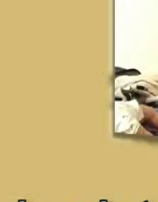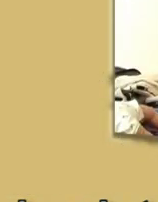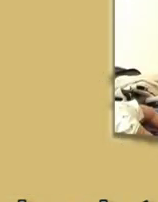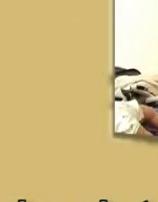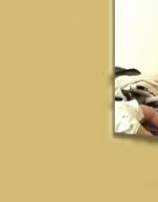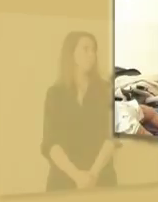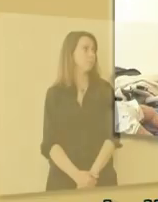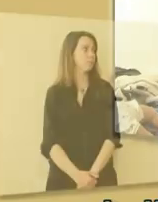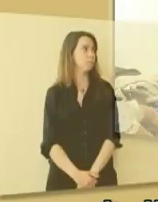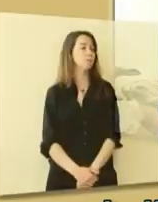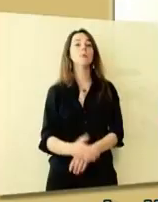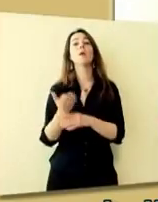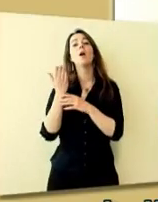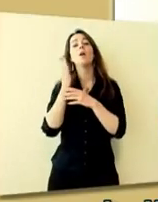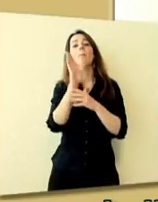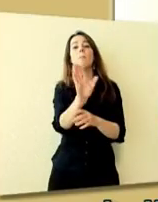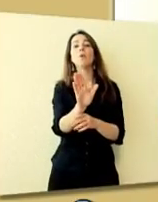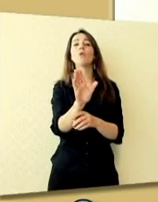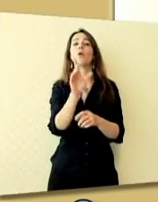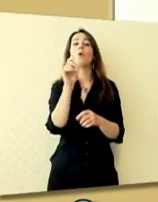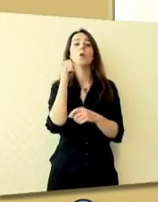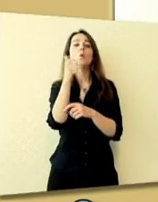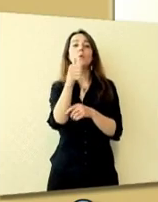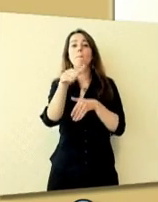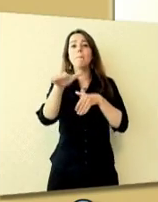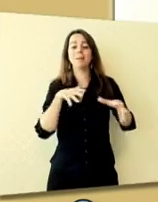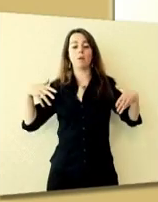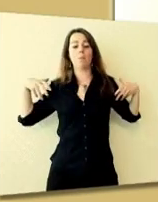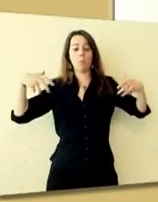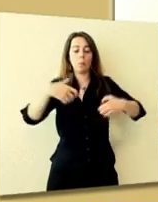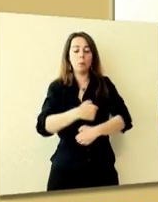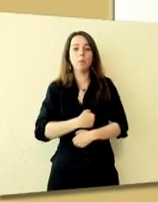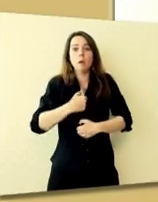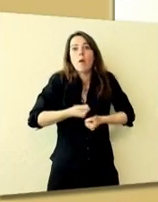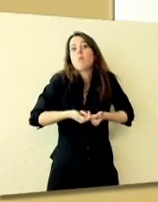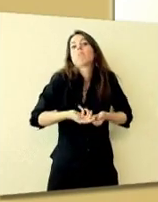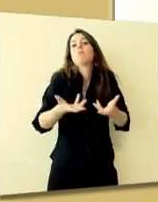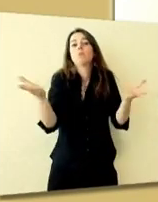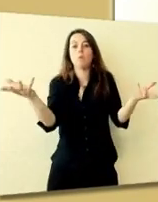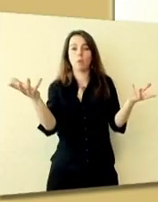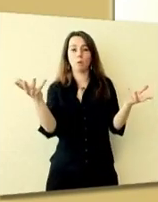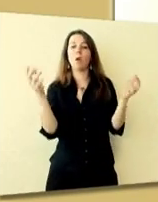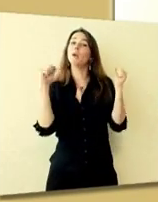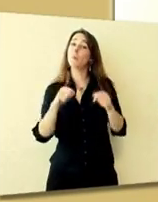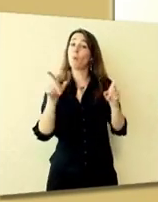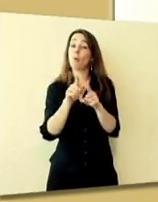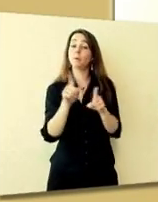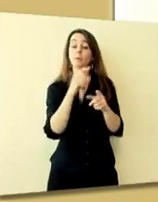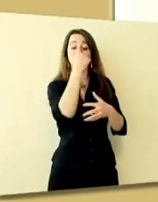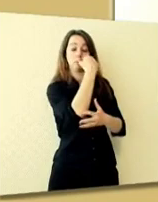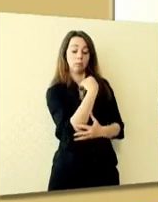un nouage, mais il en existe 15, 20. On peut en faire plein pour porter devant, sur la hanche ou dans le